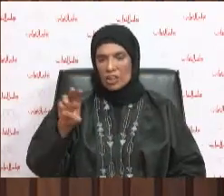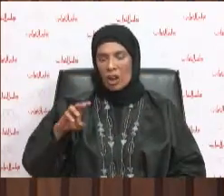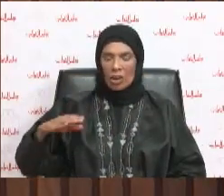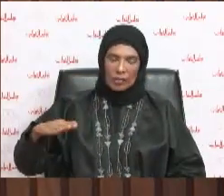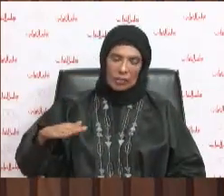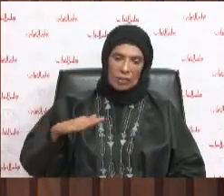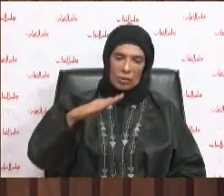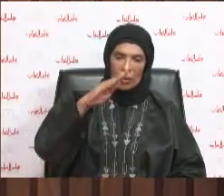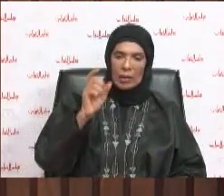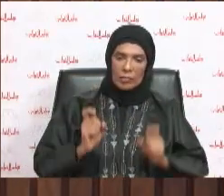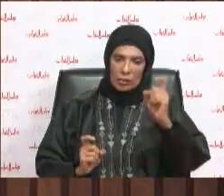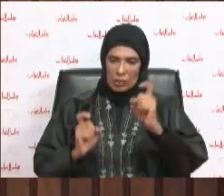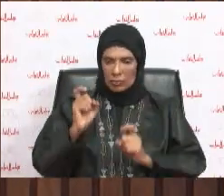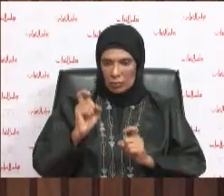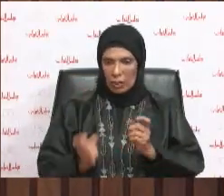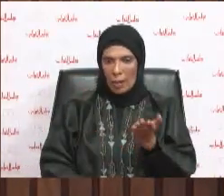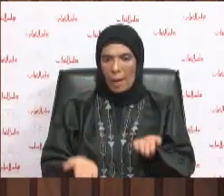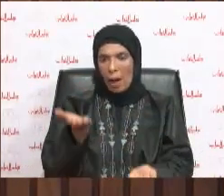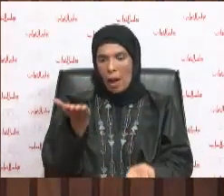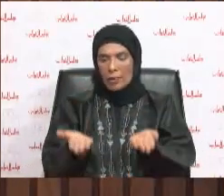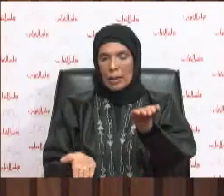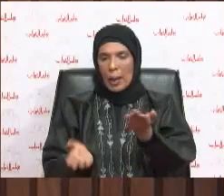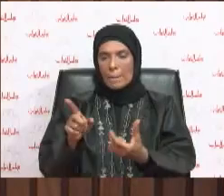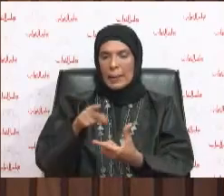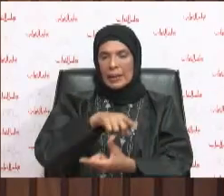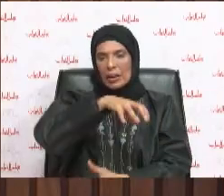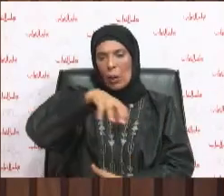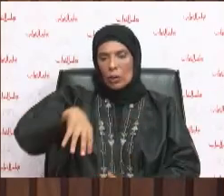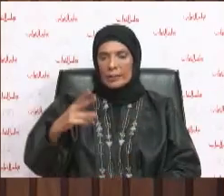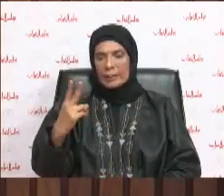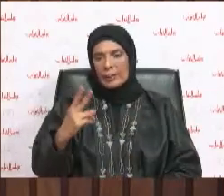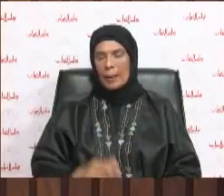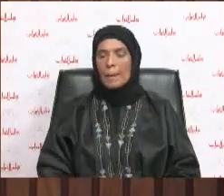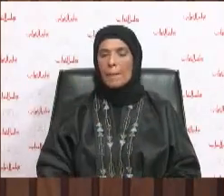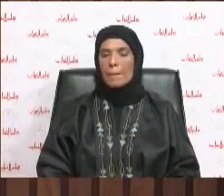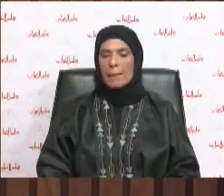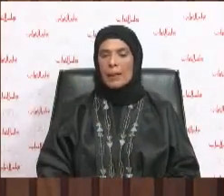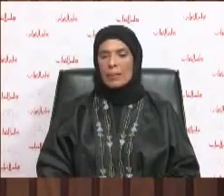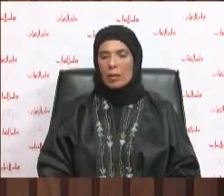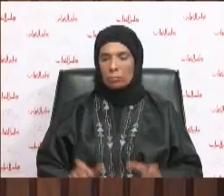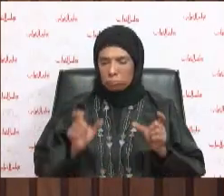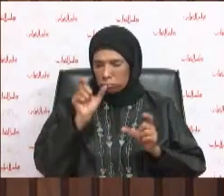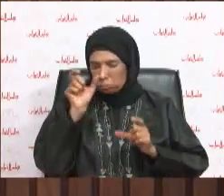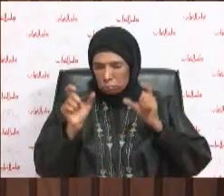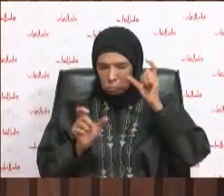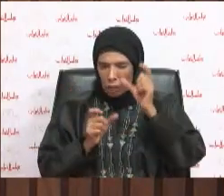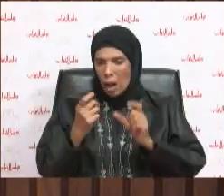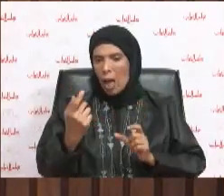أن المنافسة تكون عادلة بين الطرفين، فبالتالي يكون في هناك رغبة أيضا على